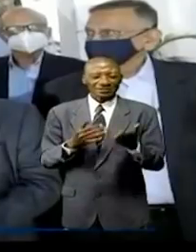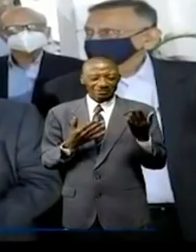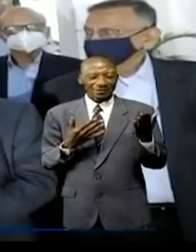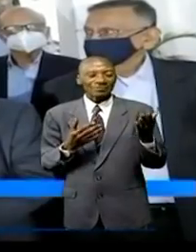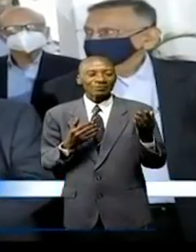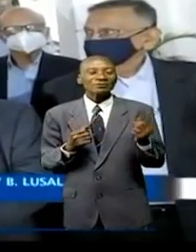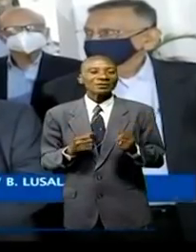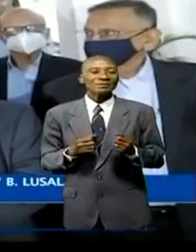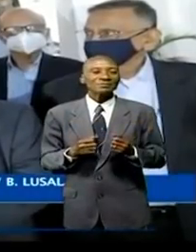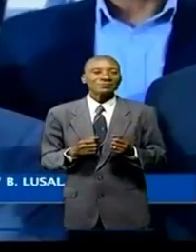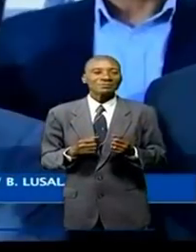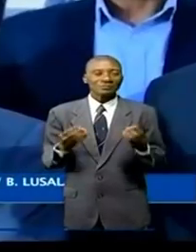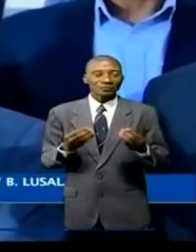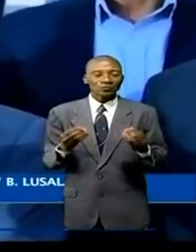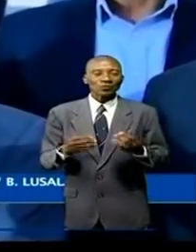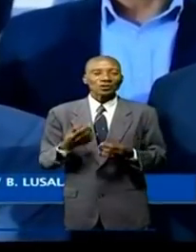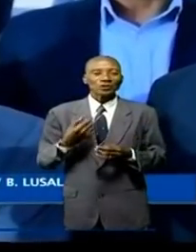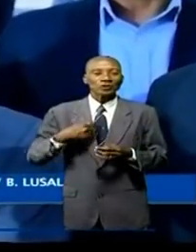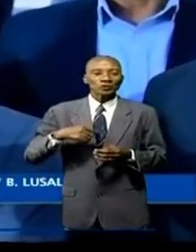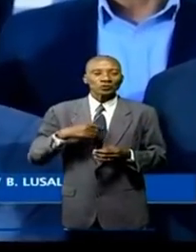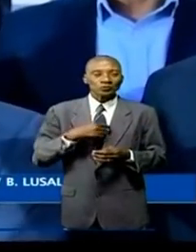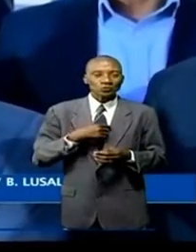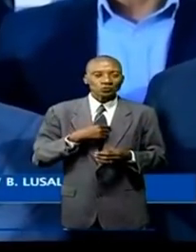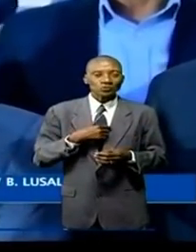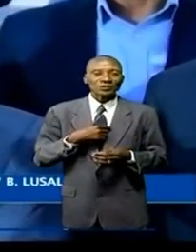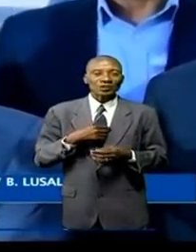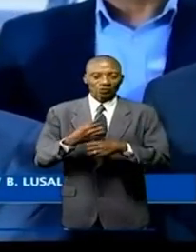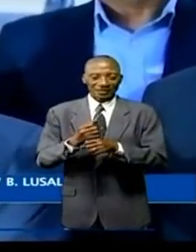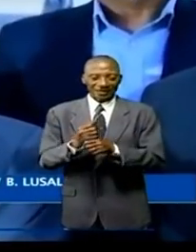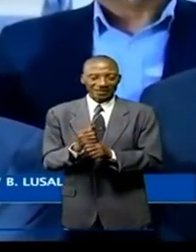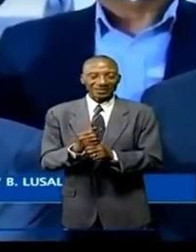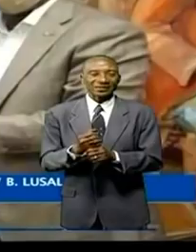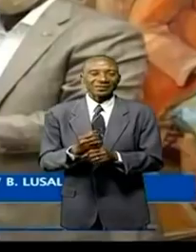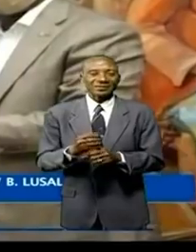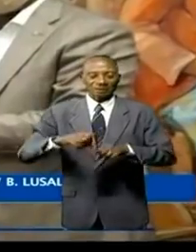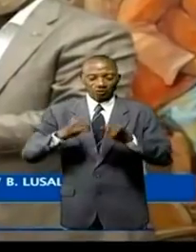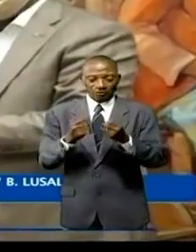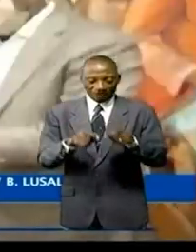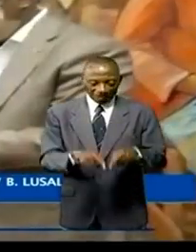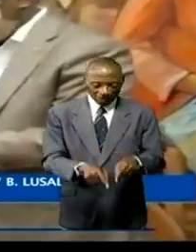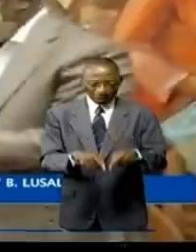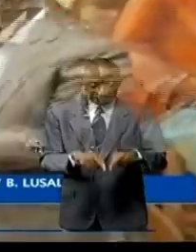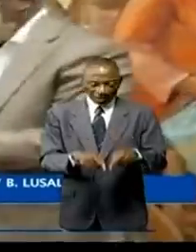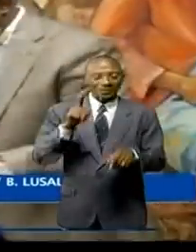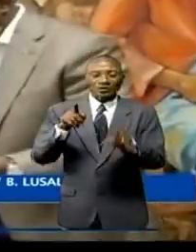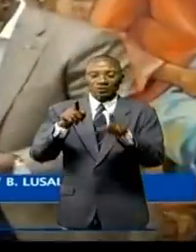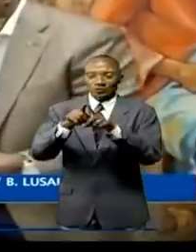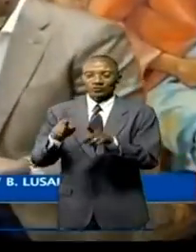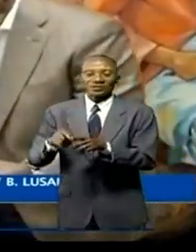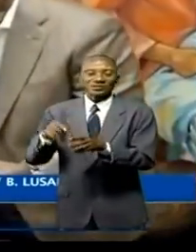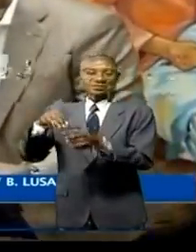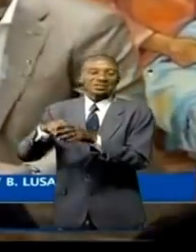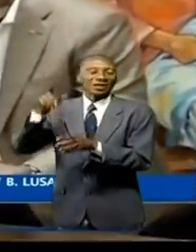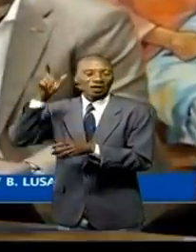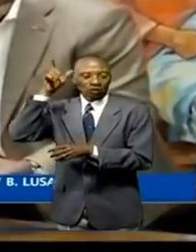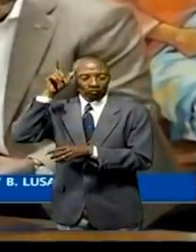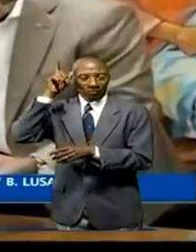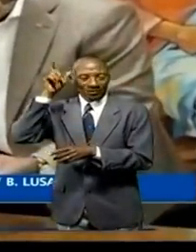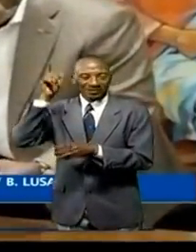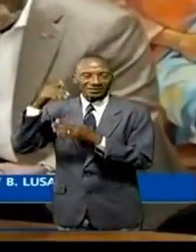Car nous allons ériger une usine ici à Kinshasa et l'autre à Lubumbashi. Cet investissement large capital est une